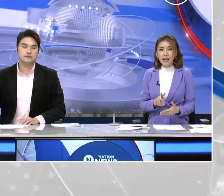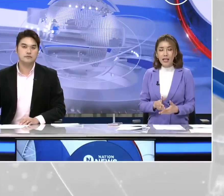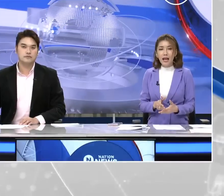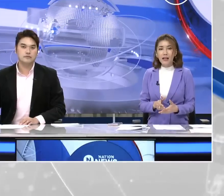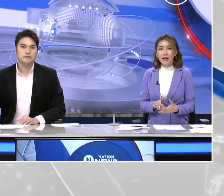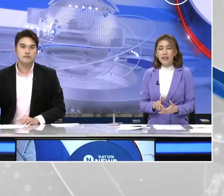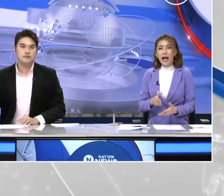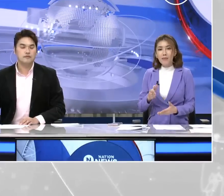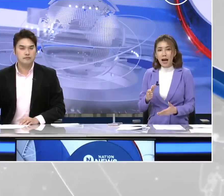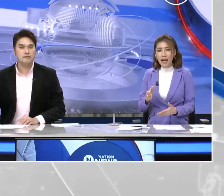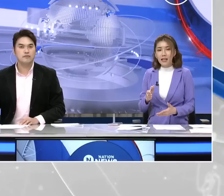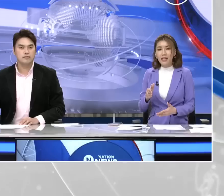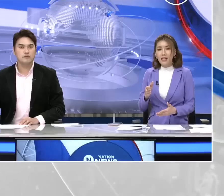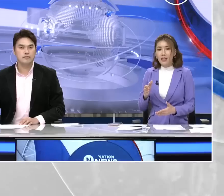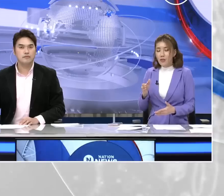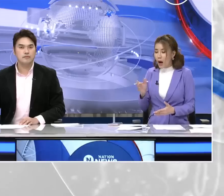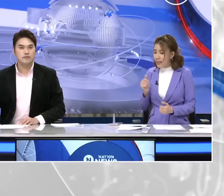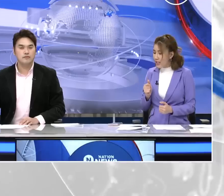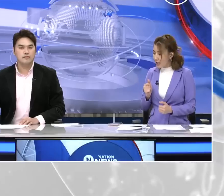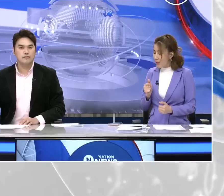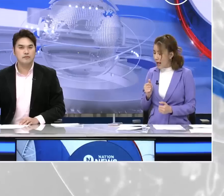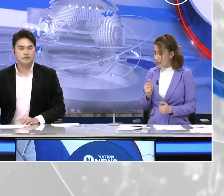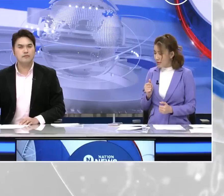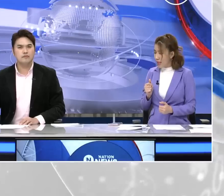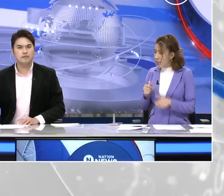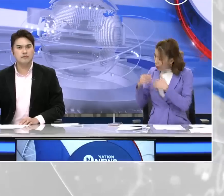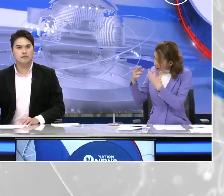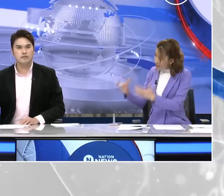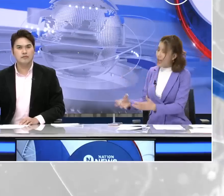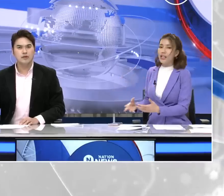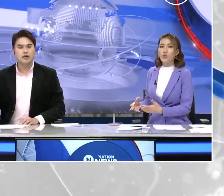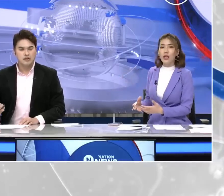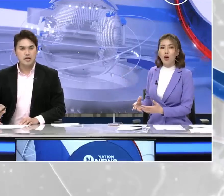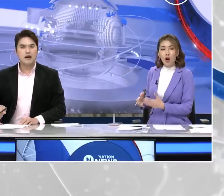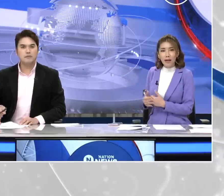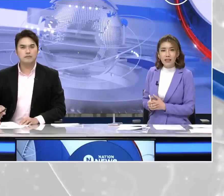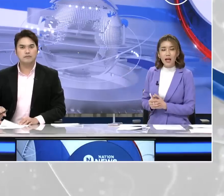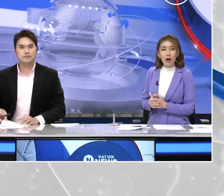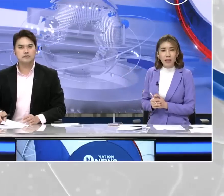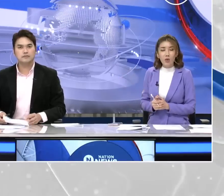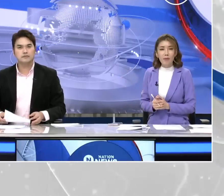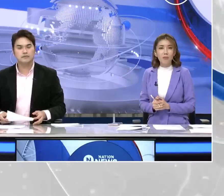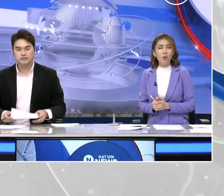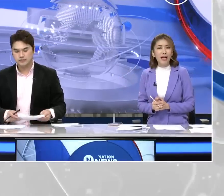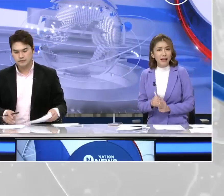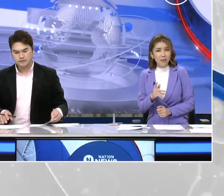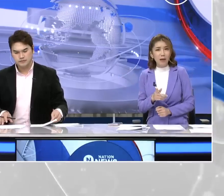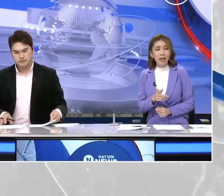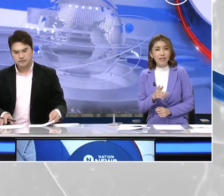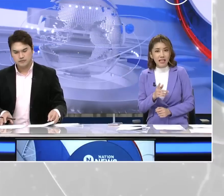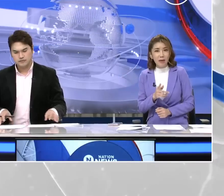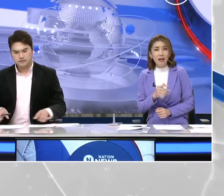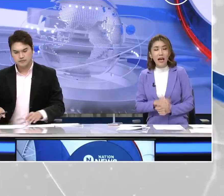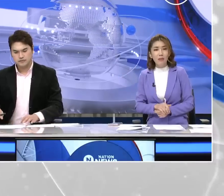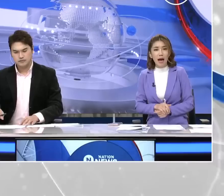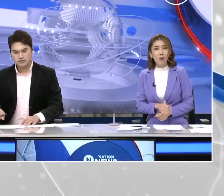ซึ่งประเด็นนี้แหละทำให้ว่าที่รัฐบาลที่เขากำลังจัดตั้งกันอยู่เนี่ยออกมาแสดงความคิดความเห็นบอกว่าการทำแบบ